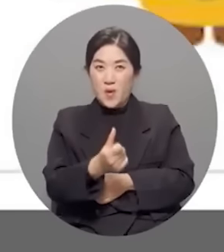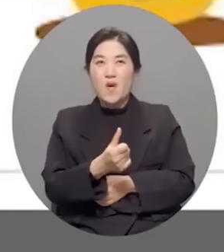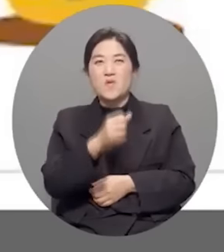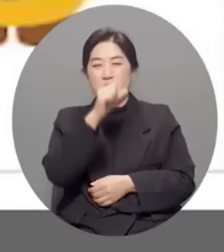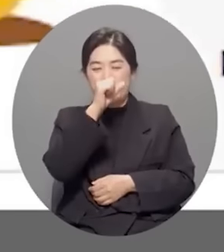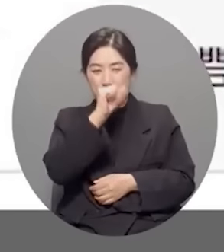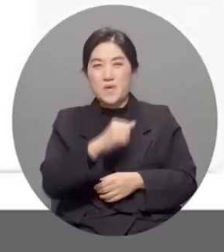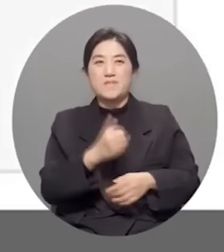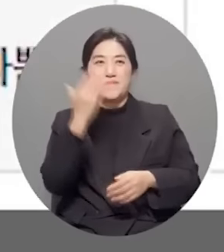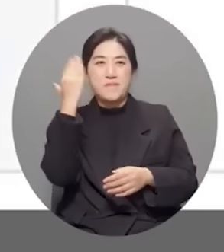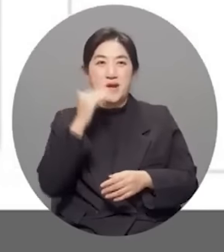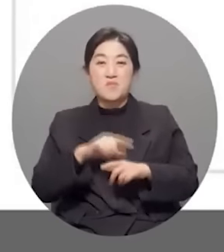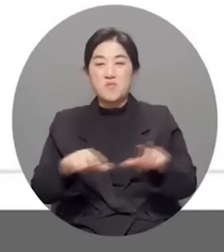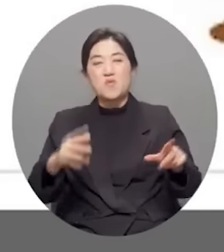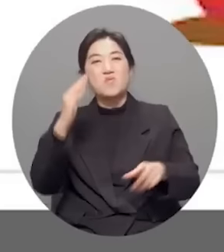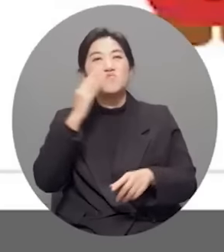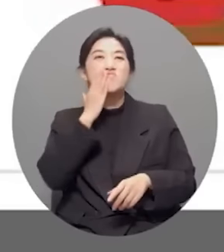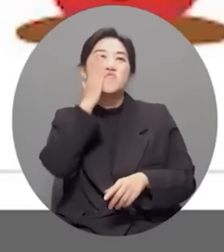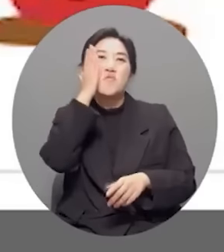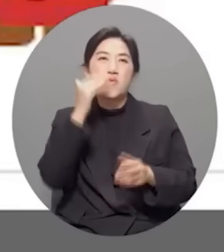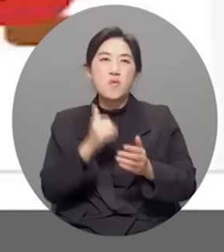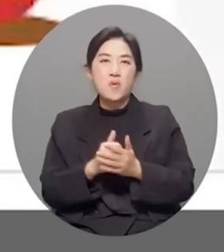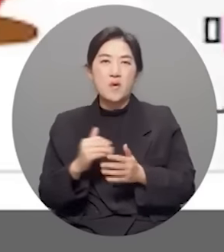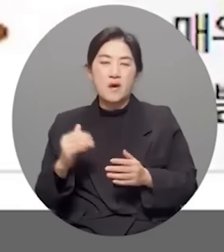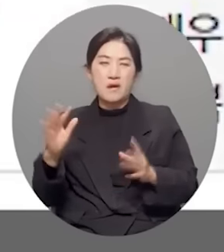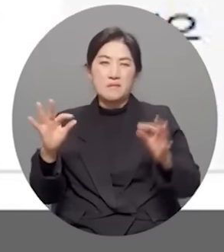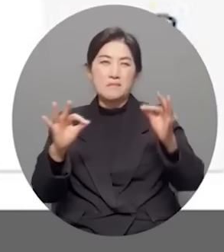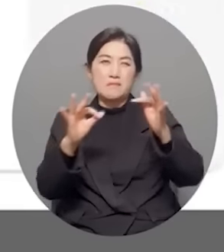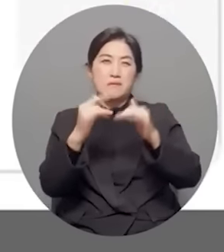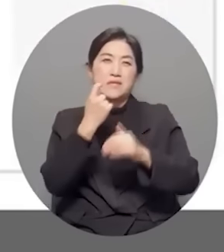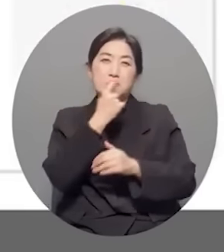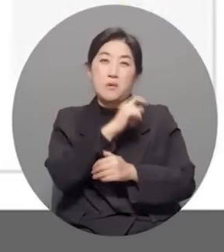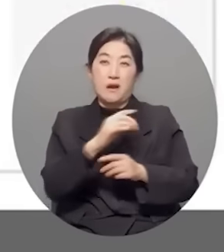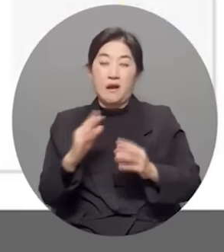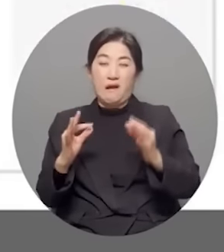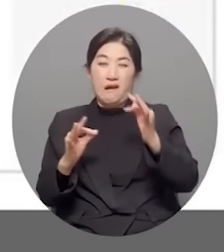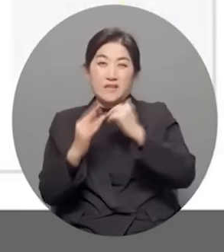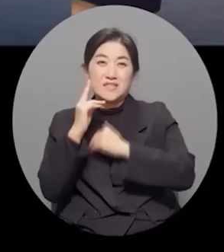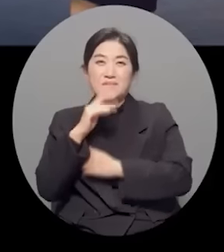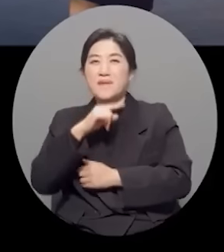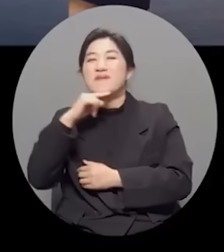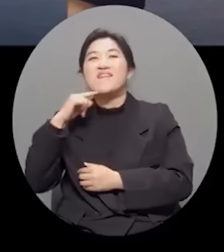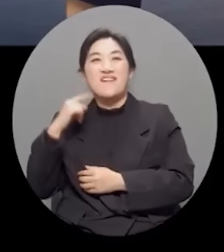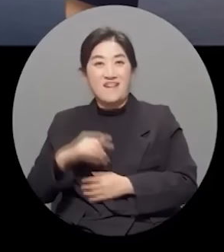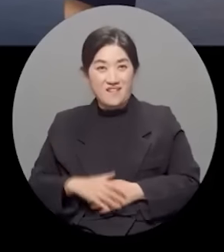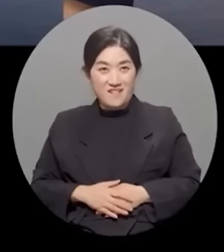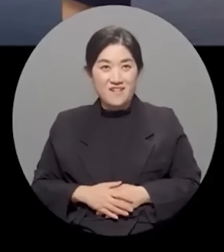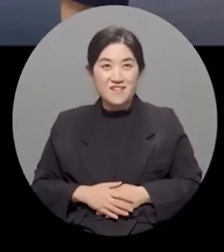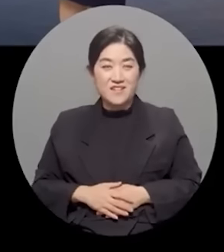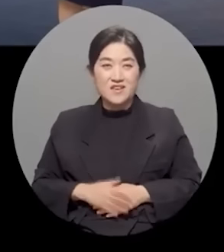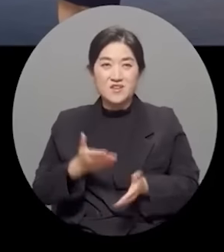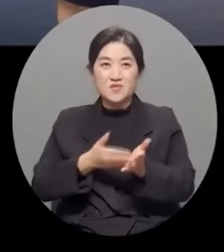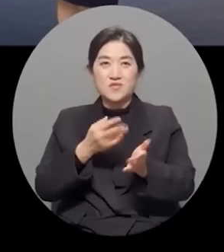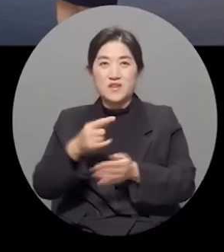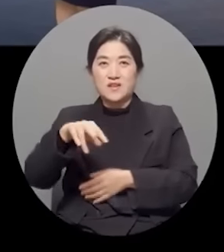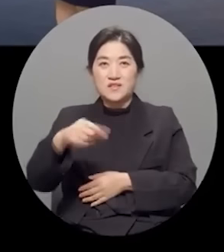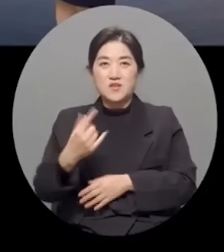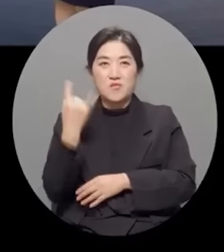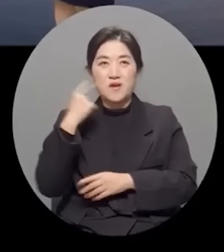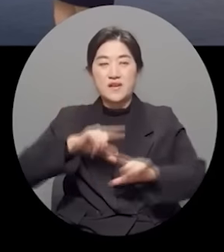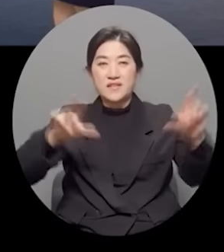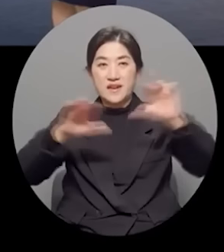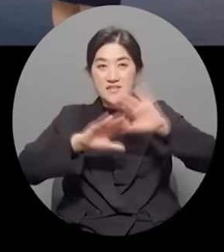보통이면 녹색이다 농도가 높아질수록 노란색 빨간색으로 바뀝니다 뉴스데스크의 기존 날씨